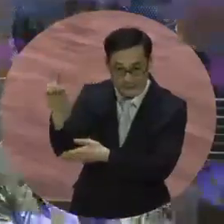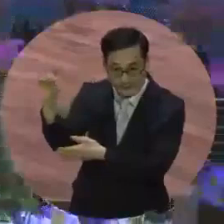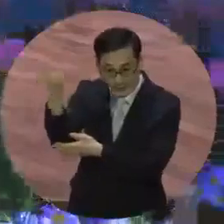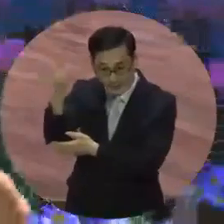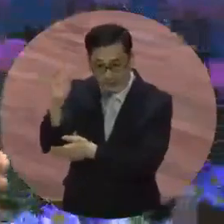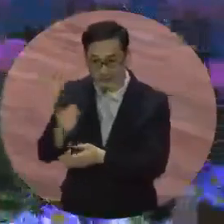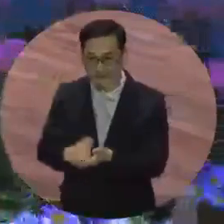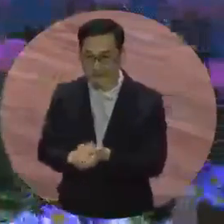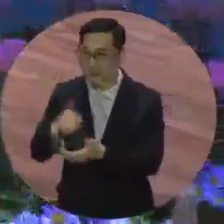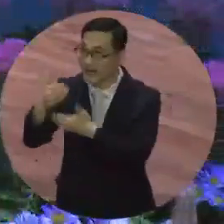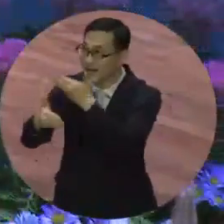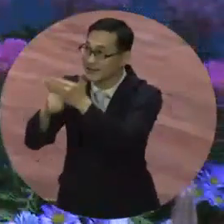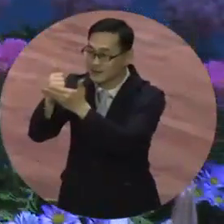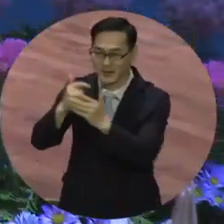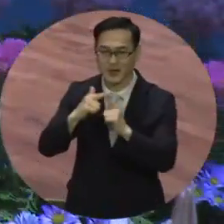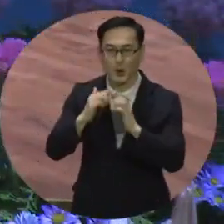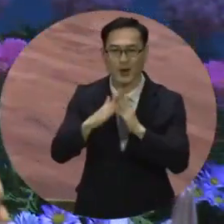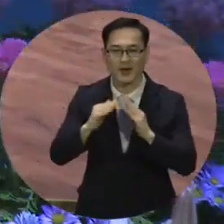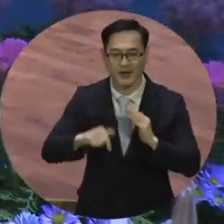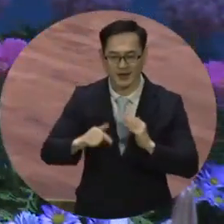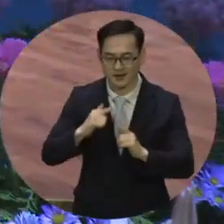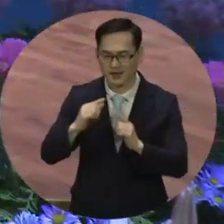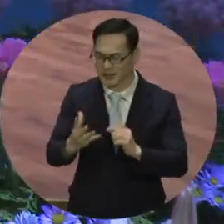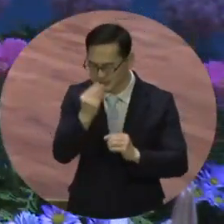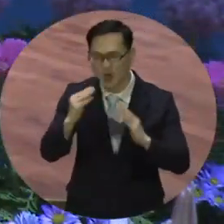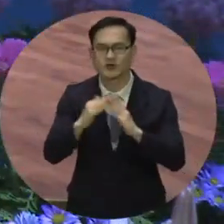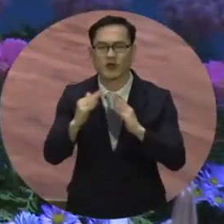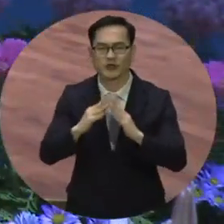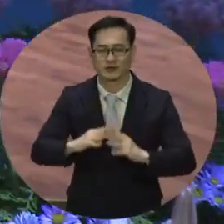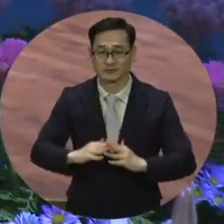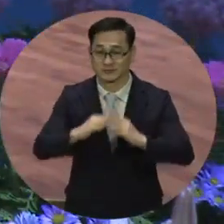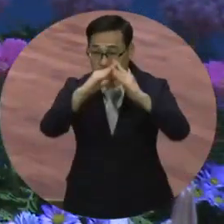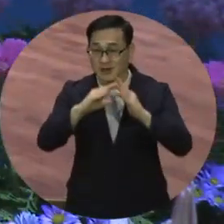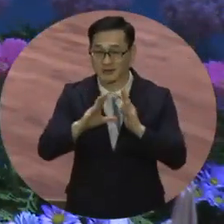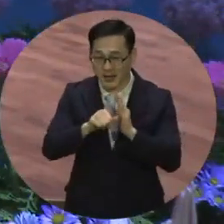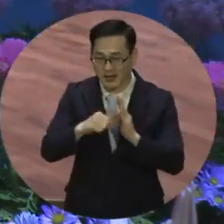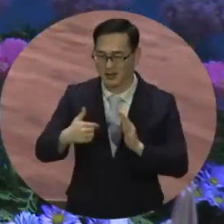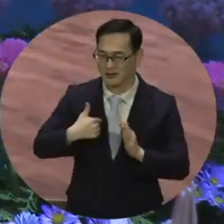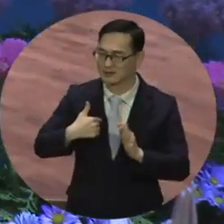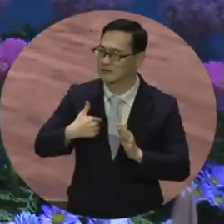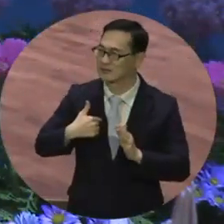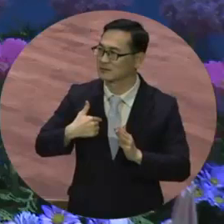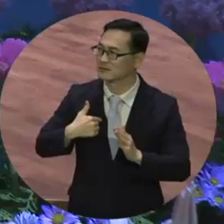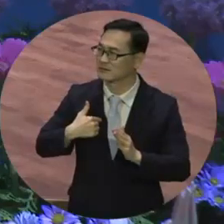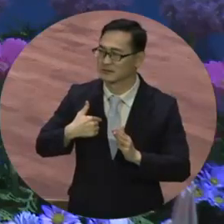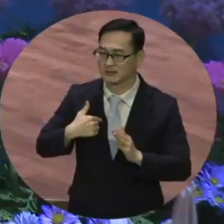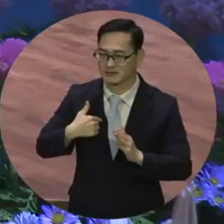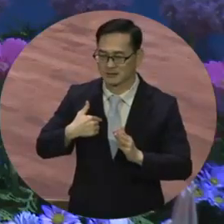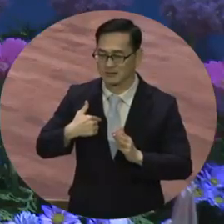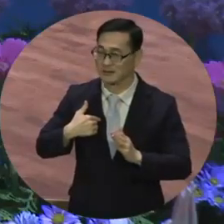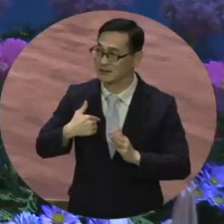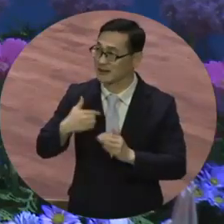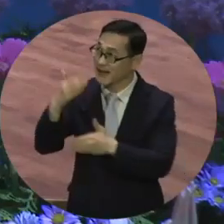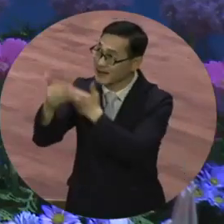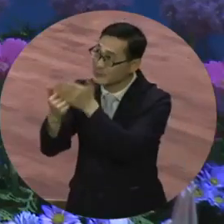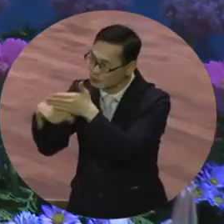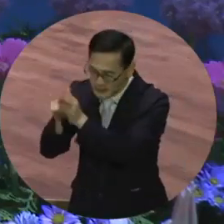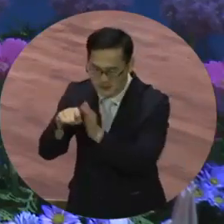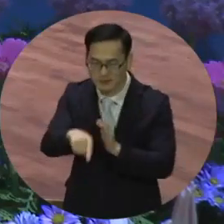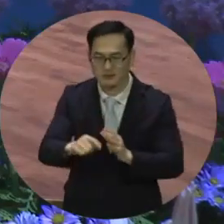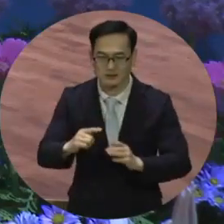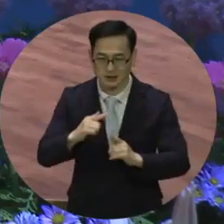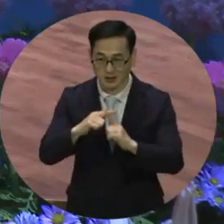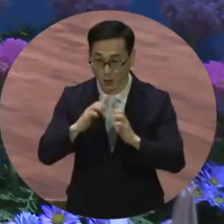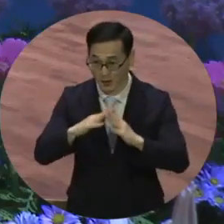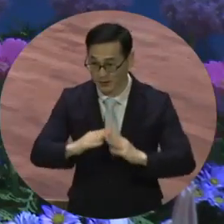하나님의 성전을 짓는데 내가 헌신할 수 있다는 그 자체가 얼마나